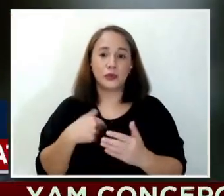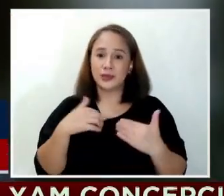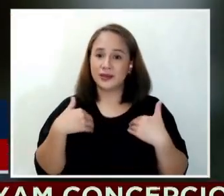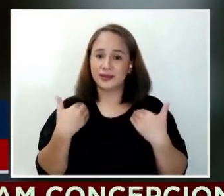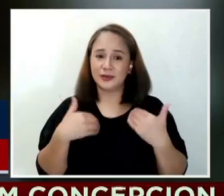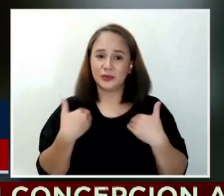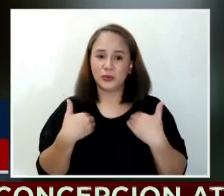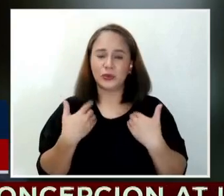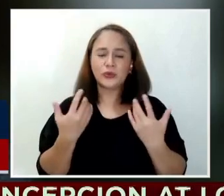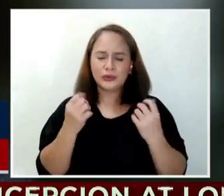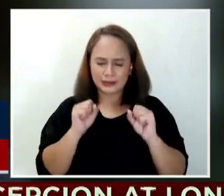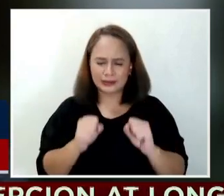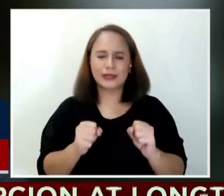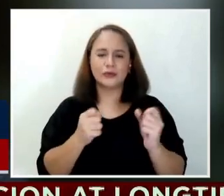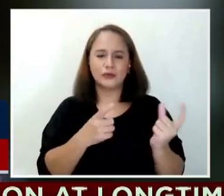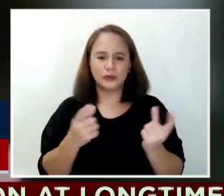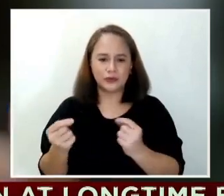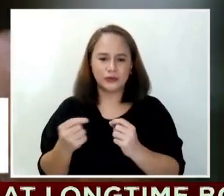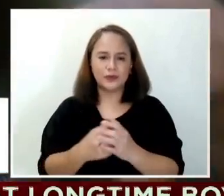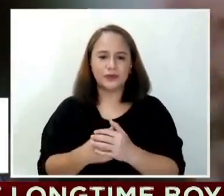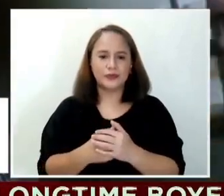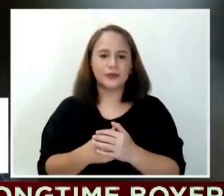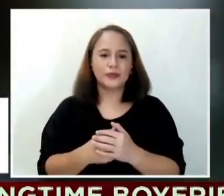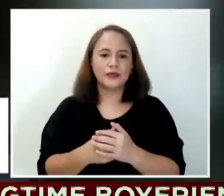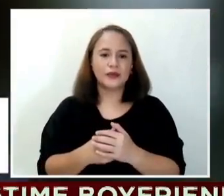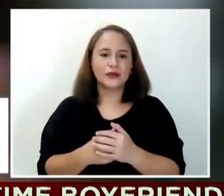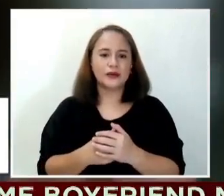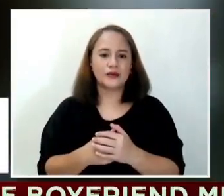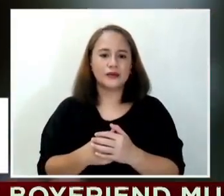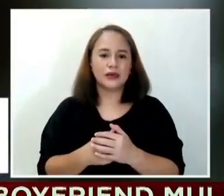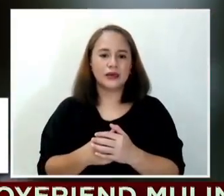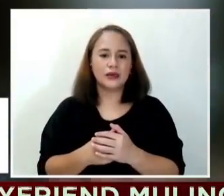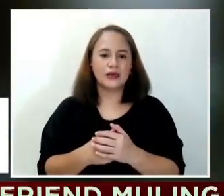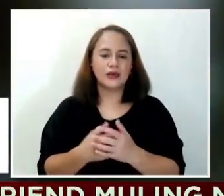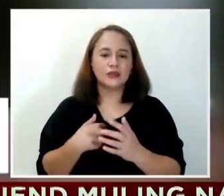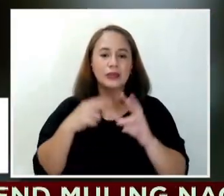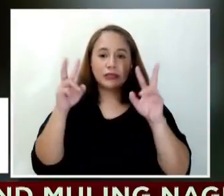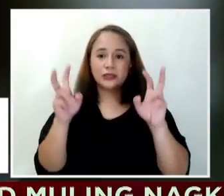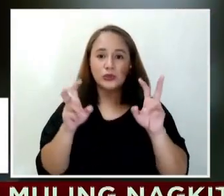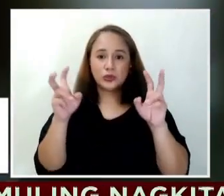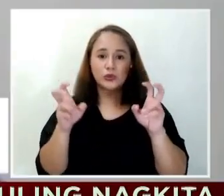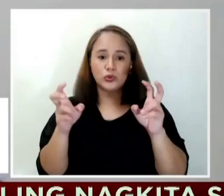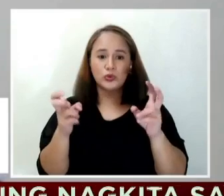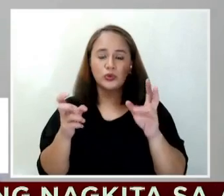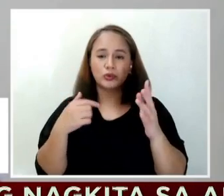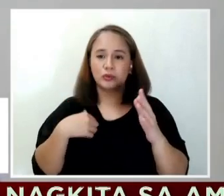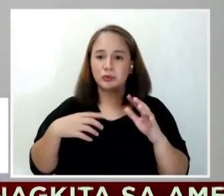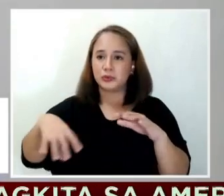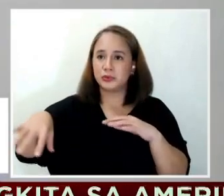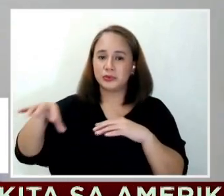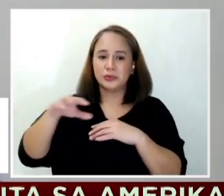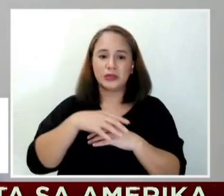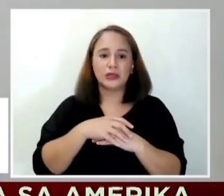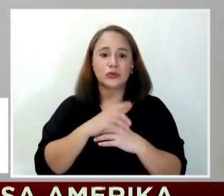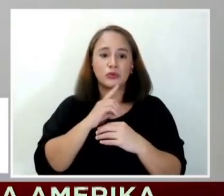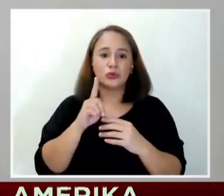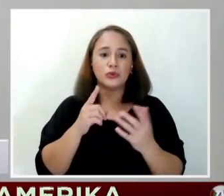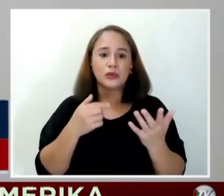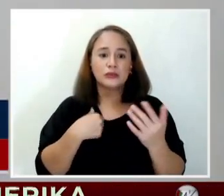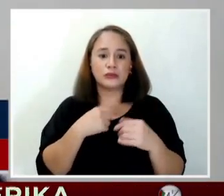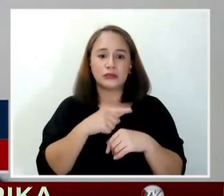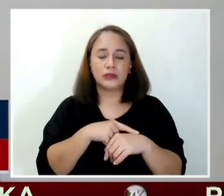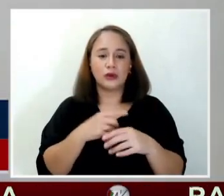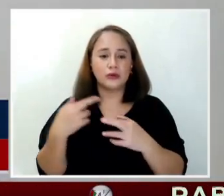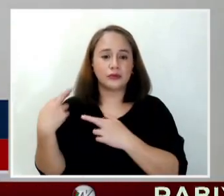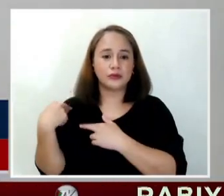may magagawa ako doon sa mga issue na nangyayari sa paligid ko. This is a privilege and our